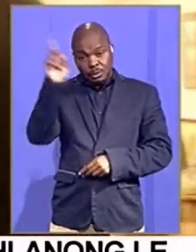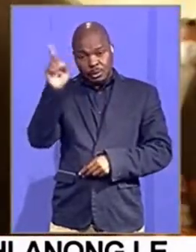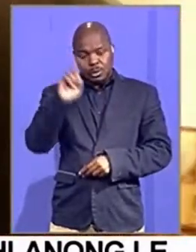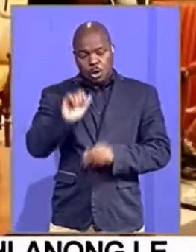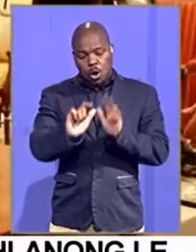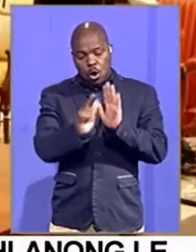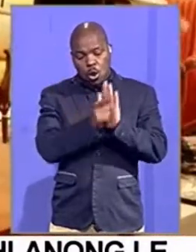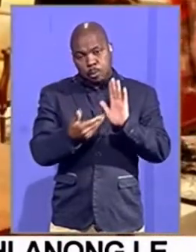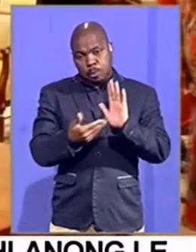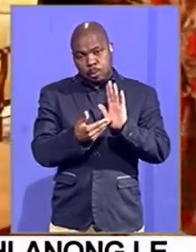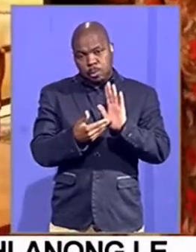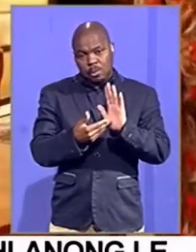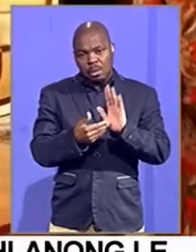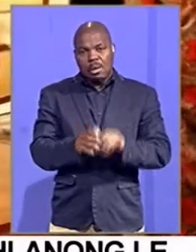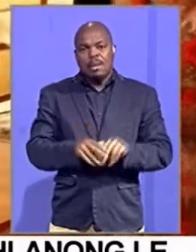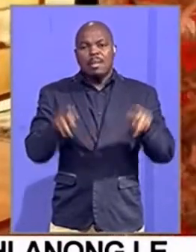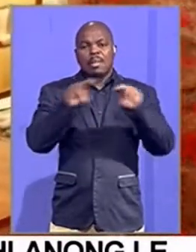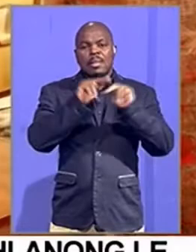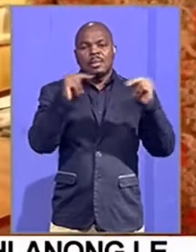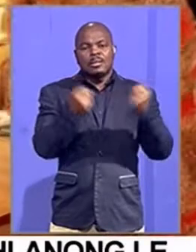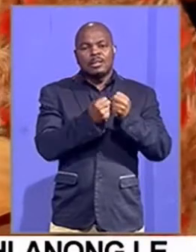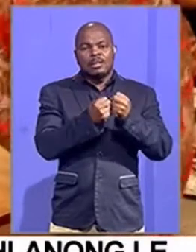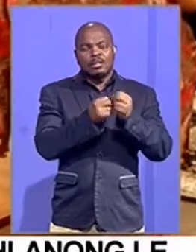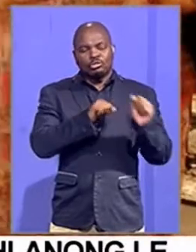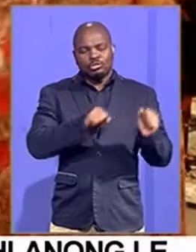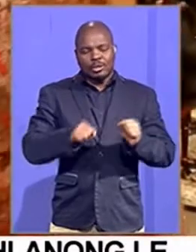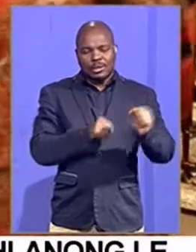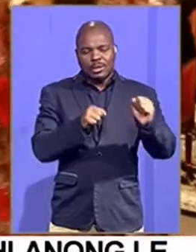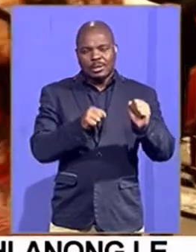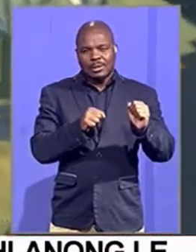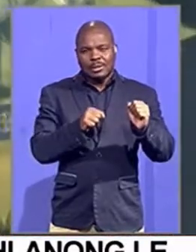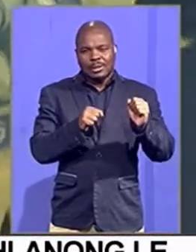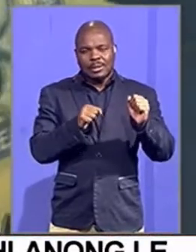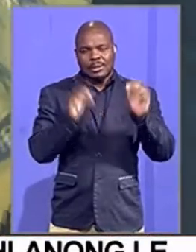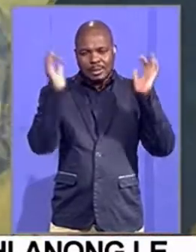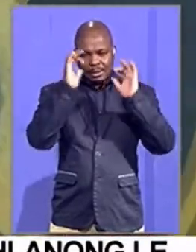molawana re o bitsa gore ke National Strategic Intelligence Act